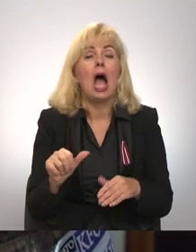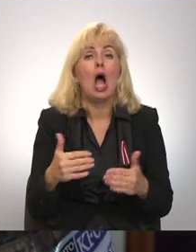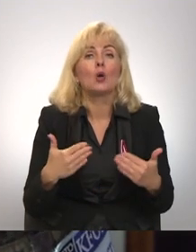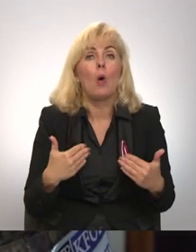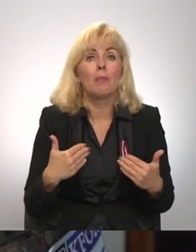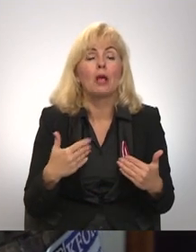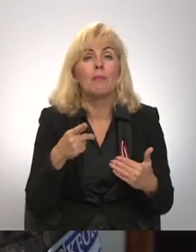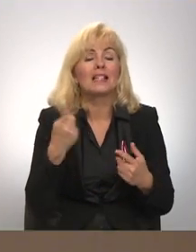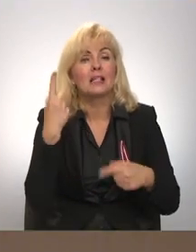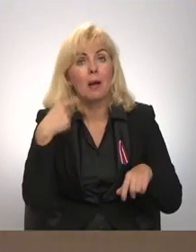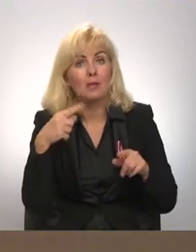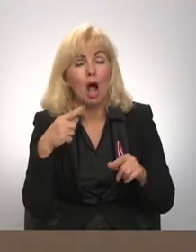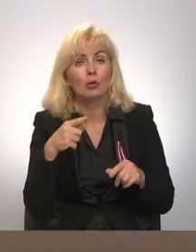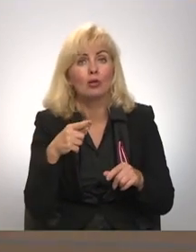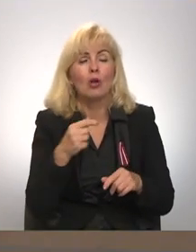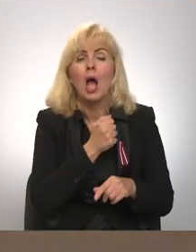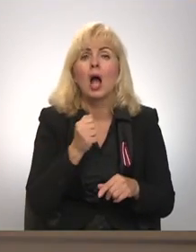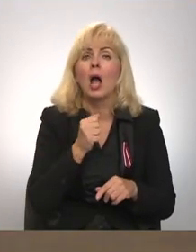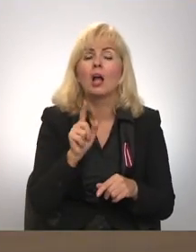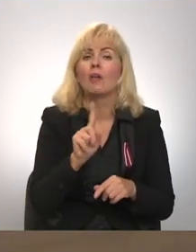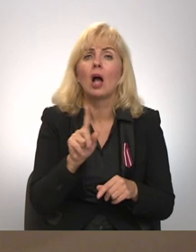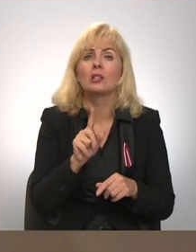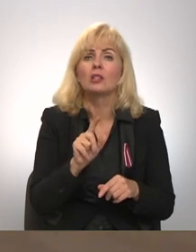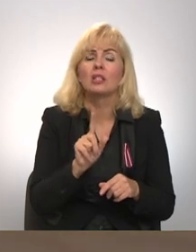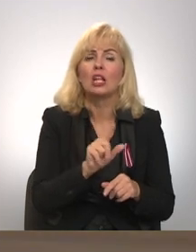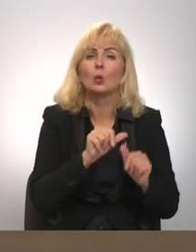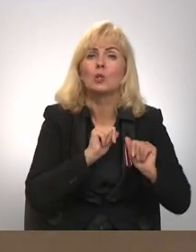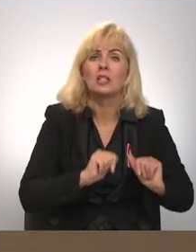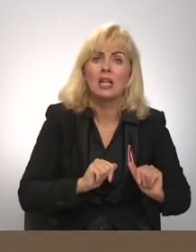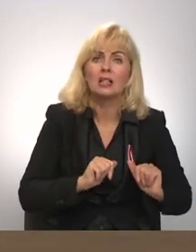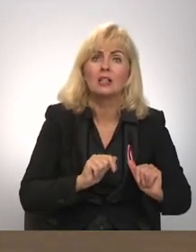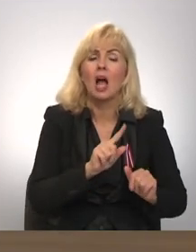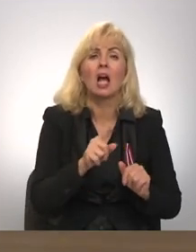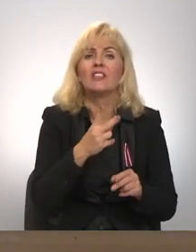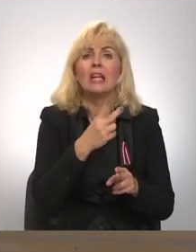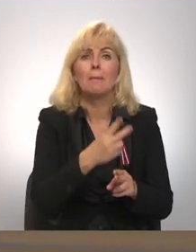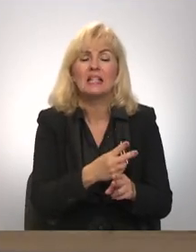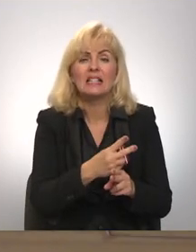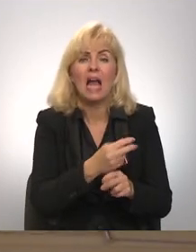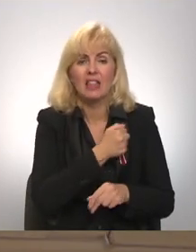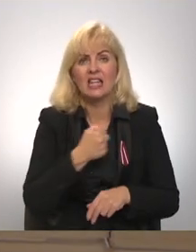esam radoši tādā ziņā. Kas karavīriem ir uz sirds, kad viņi ir misijā?